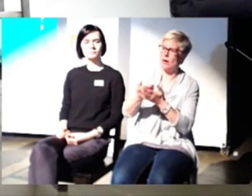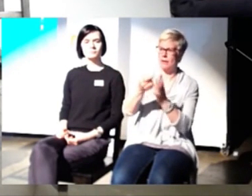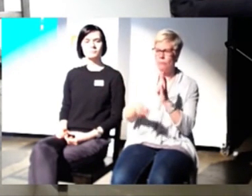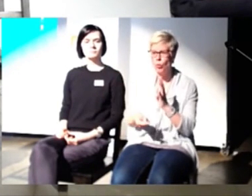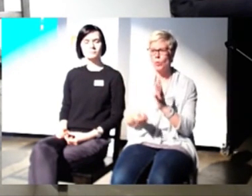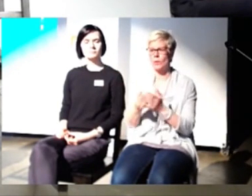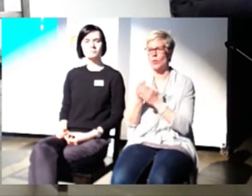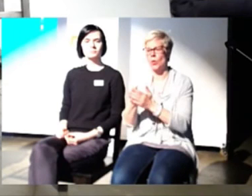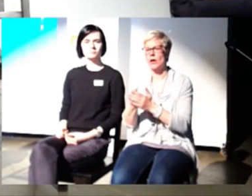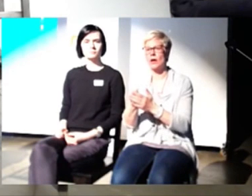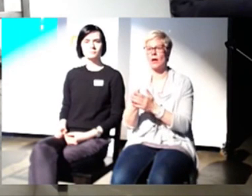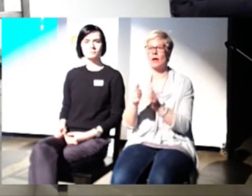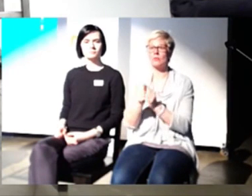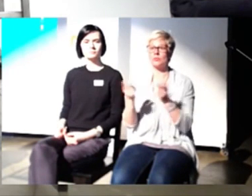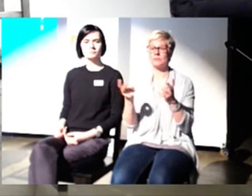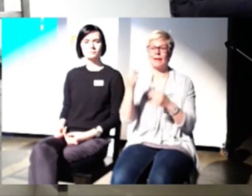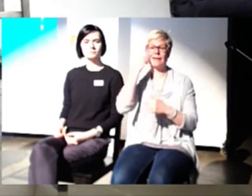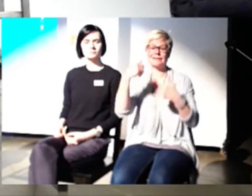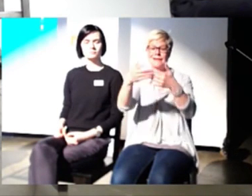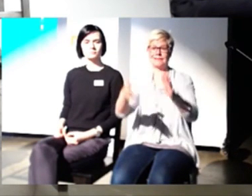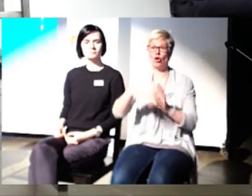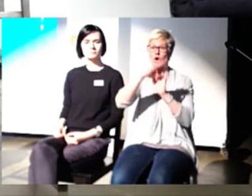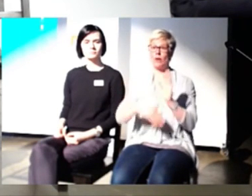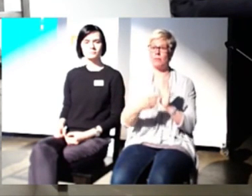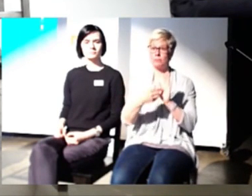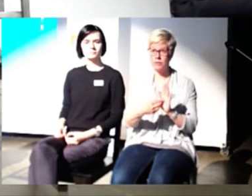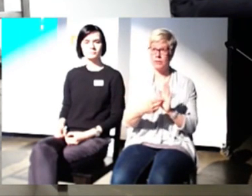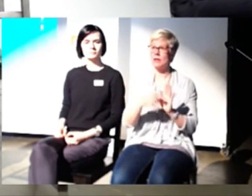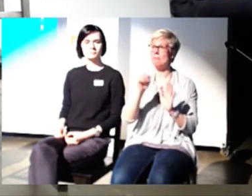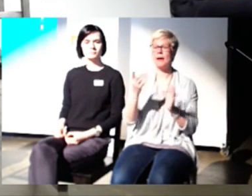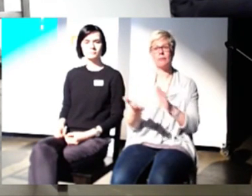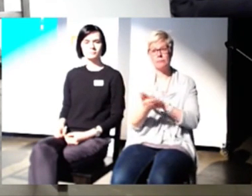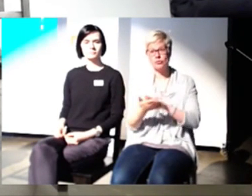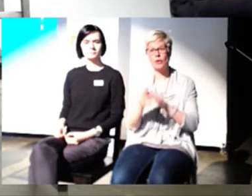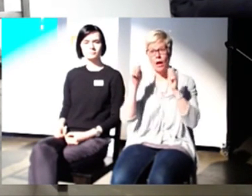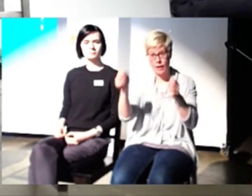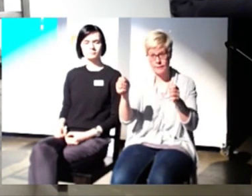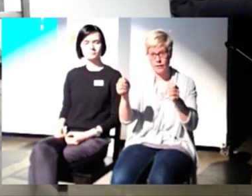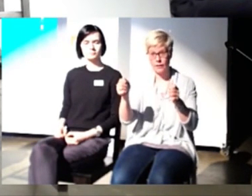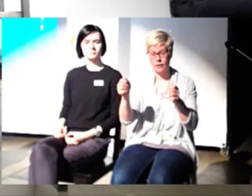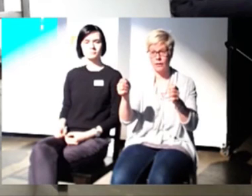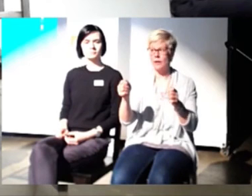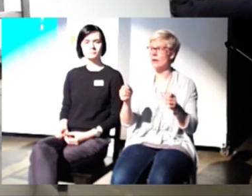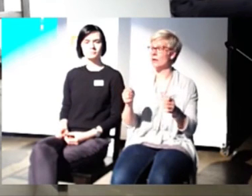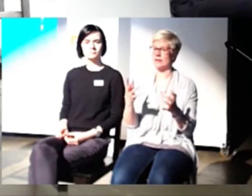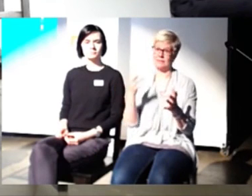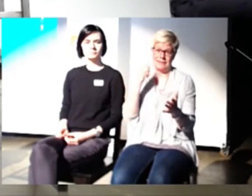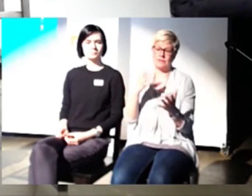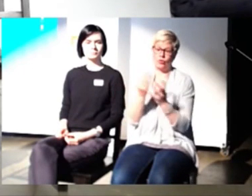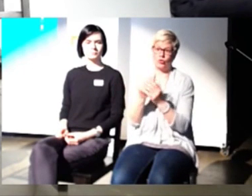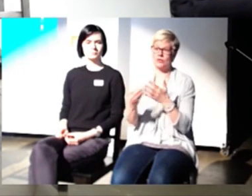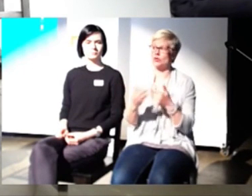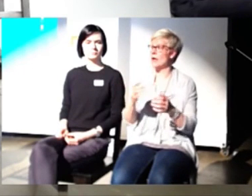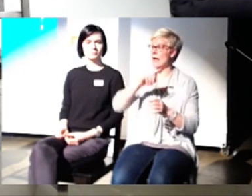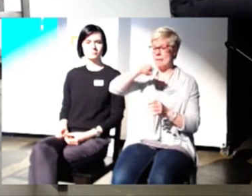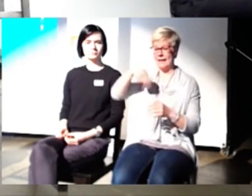miten se residenssiohjelma kirjoitetaan, millä perusteella haetaan. Meitä ei ole hirveän paljon, eli ei